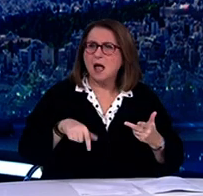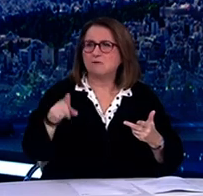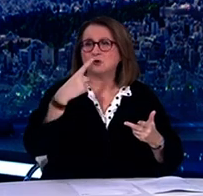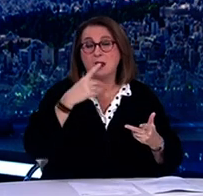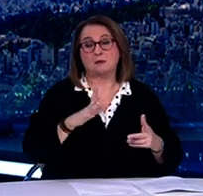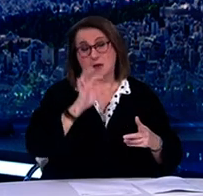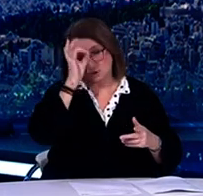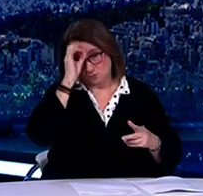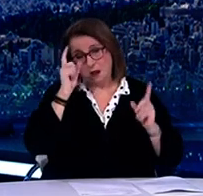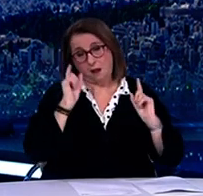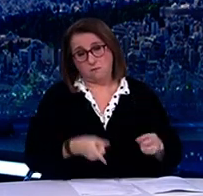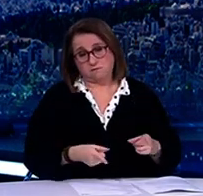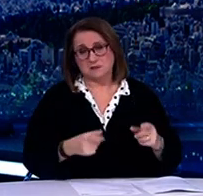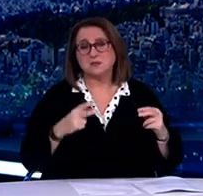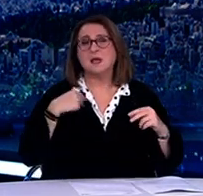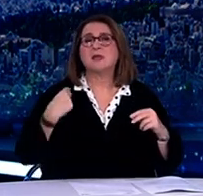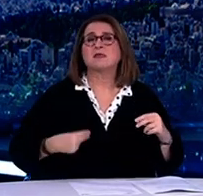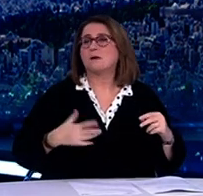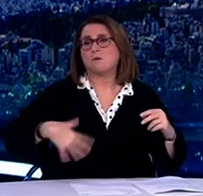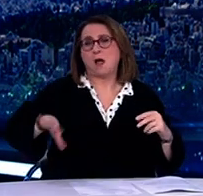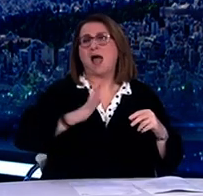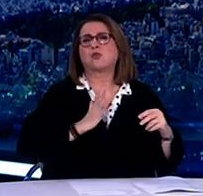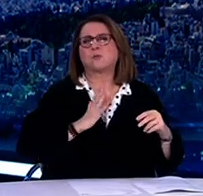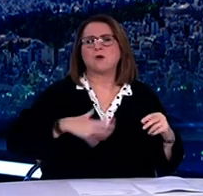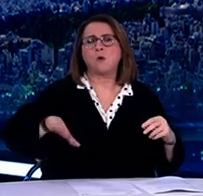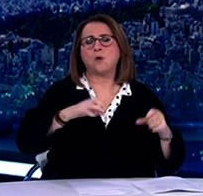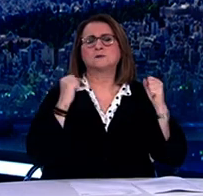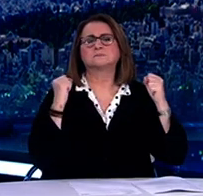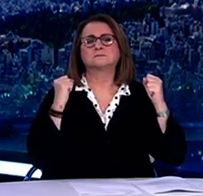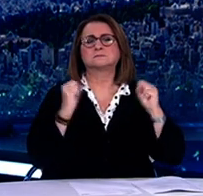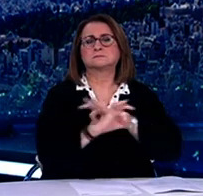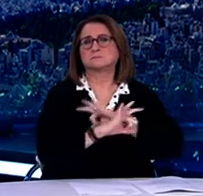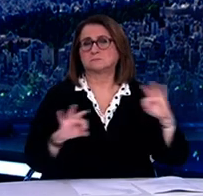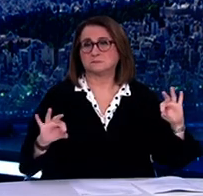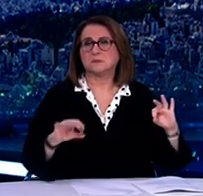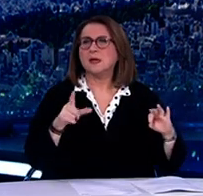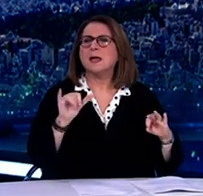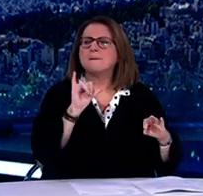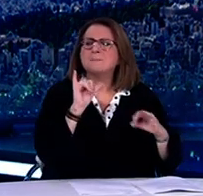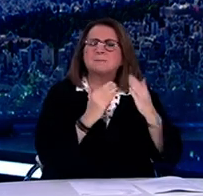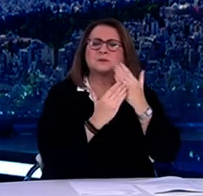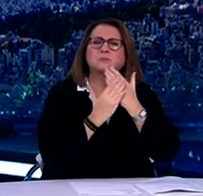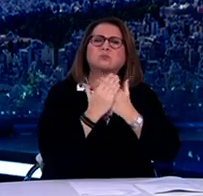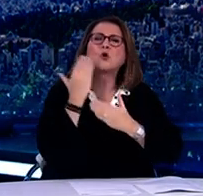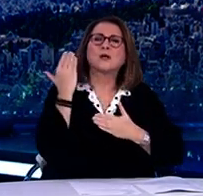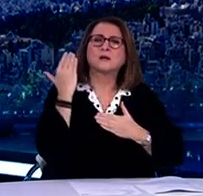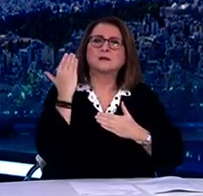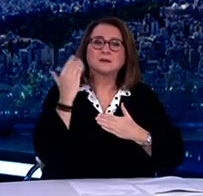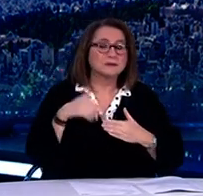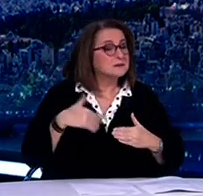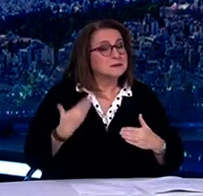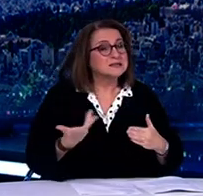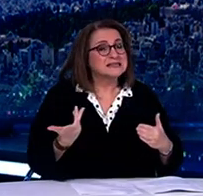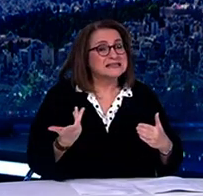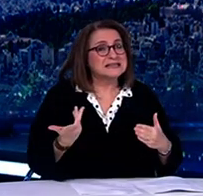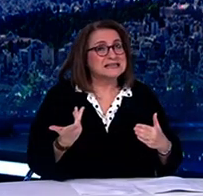υγείας, το ερώτημα που προκύπτει είναι αν την Πέμπτη το πρωί, δηλαδή μετά τη λήξη της απαγόρευσης, ο κίνδυνος διασποράς του κορονοϊού